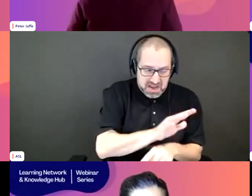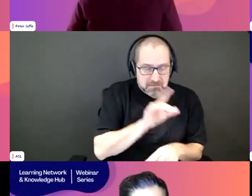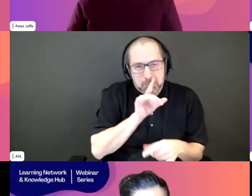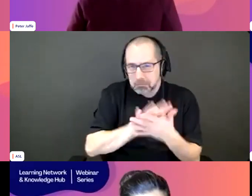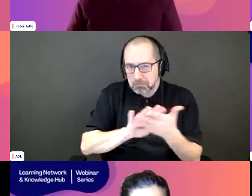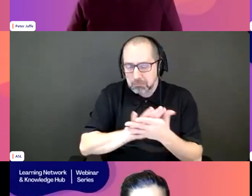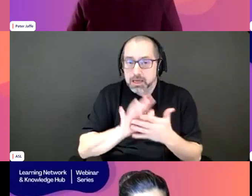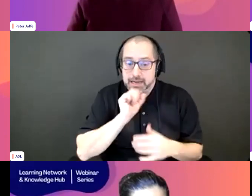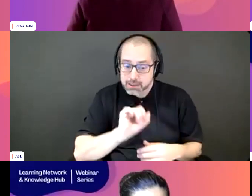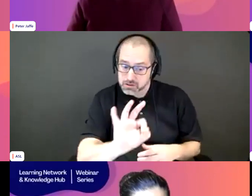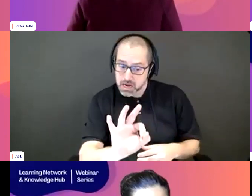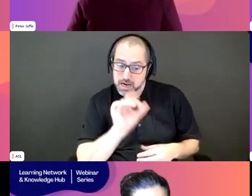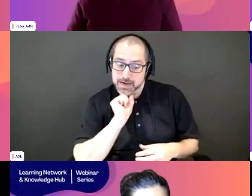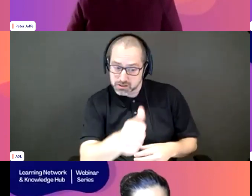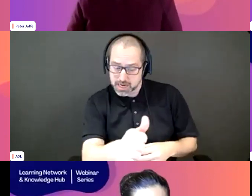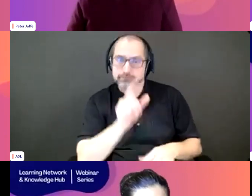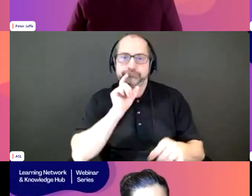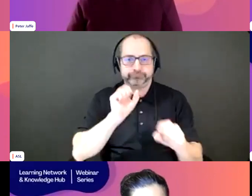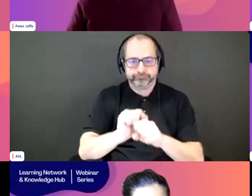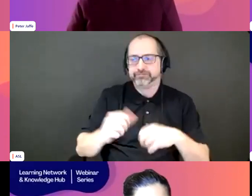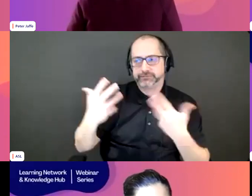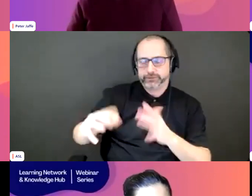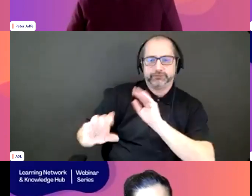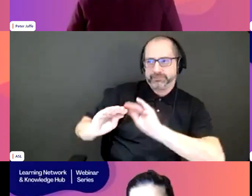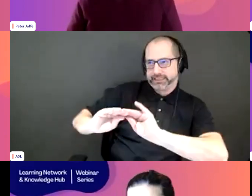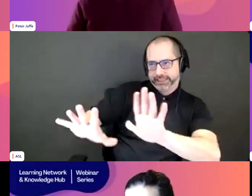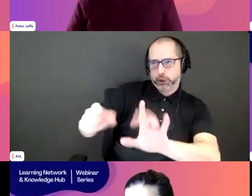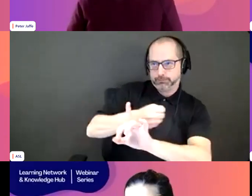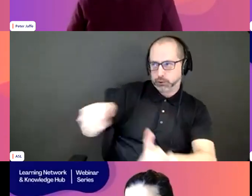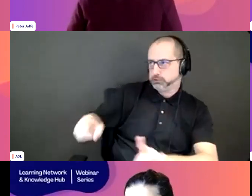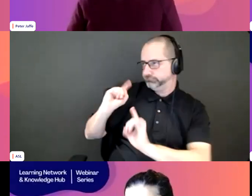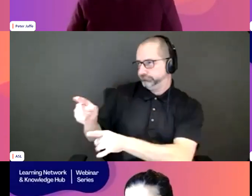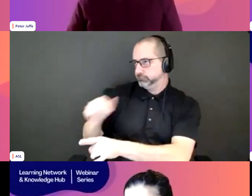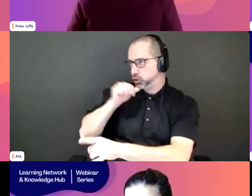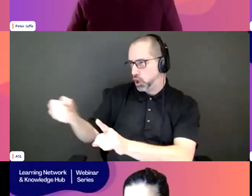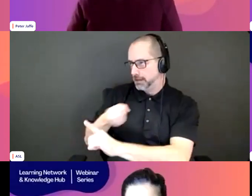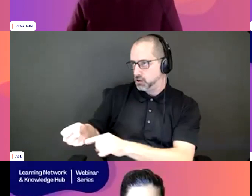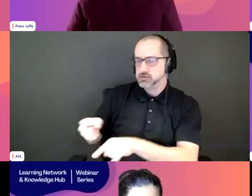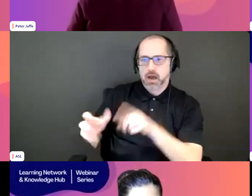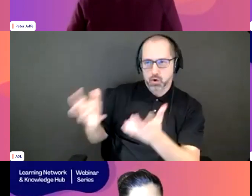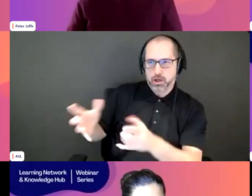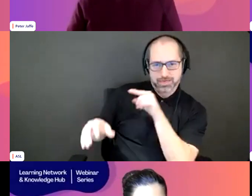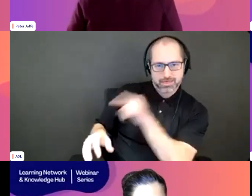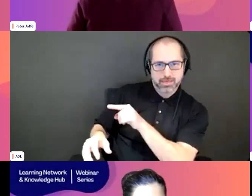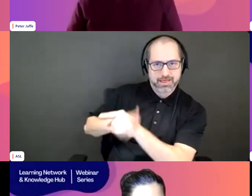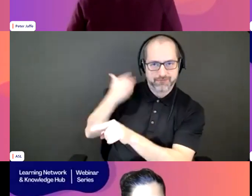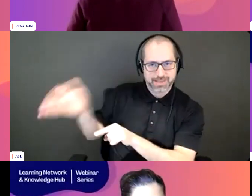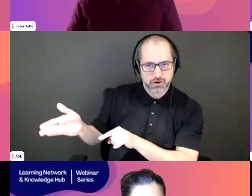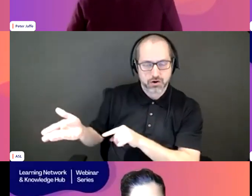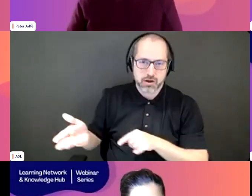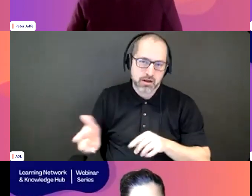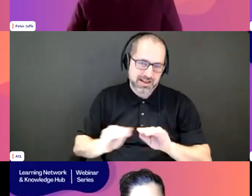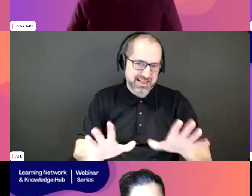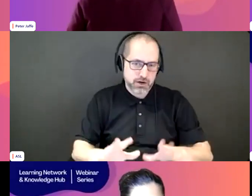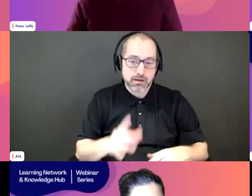10 ans vraiment je savais que je voulais faire et avec qui je voulais vivre mais pour d'autres enfants ça pourrait être